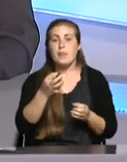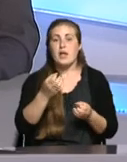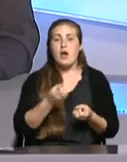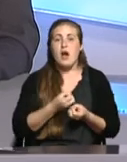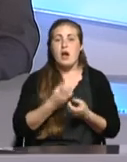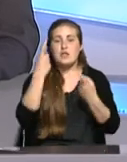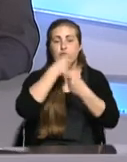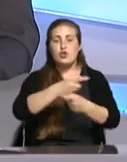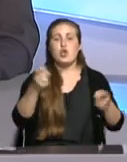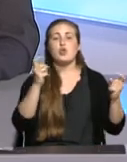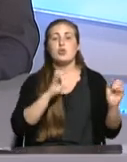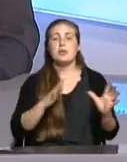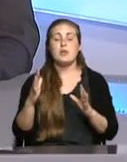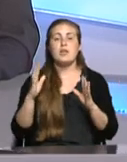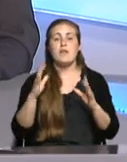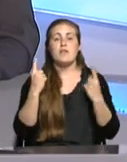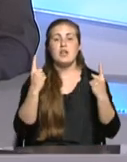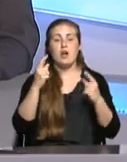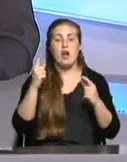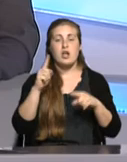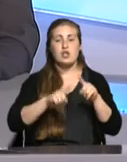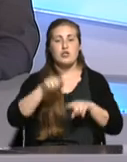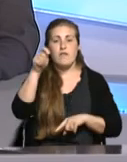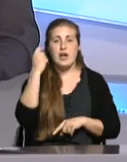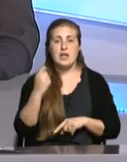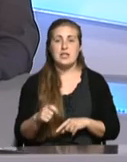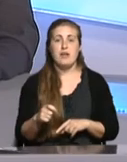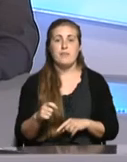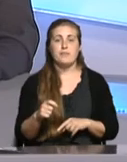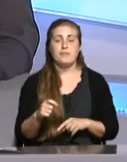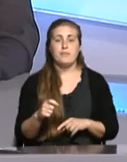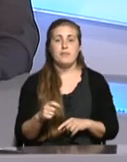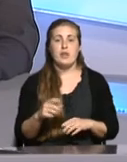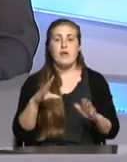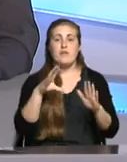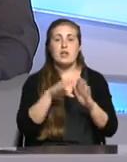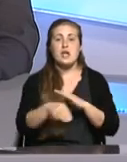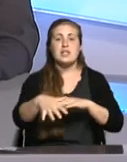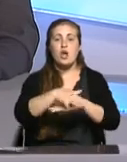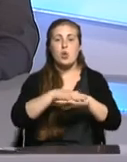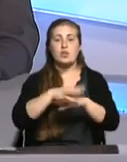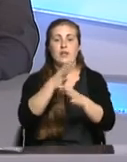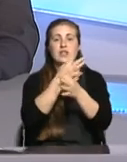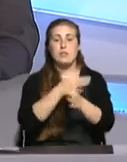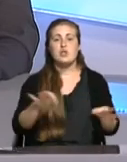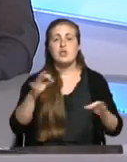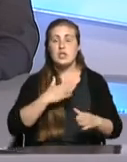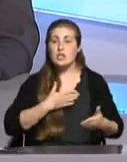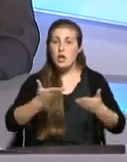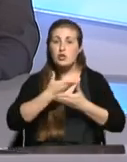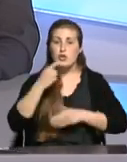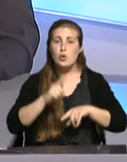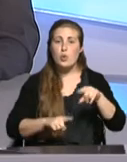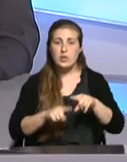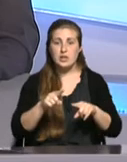событий великой отечественной войне вкладывклады народа в освобождении нашей родины